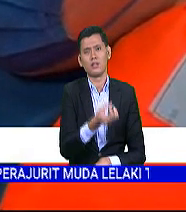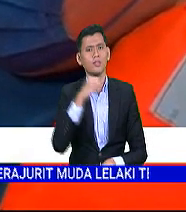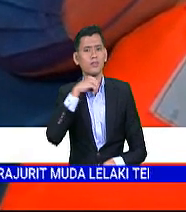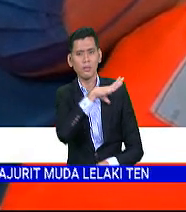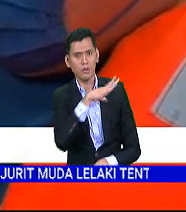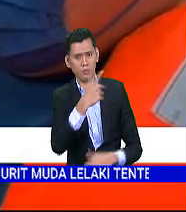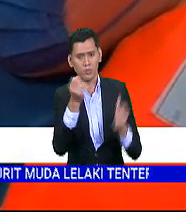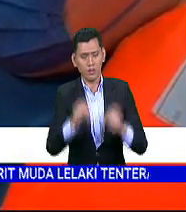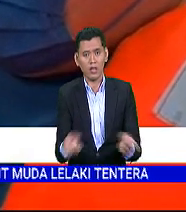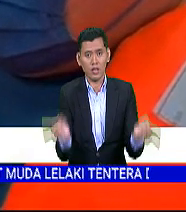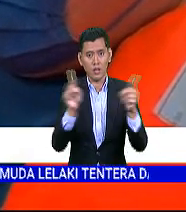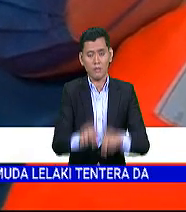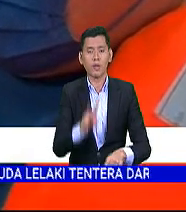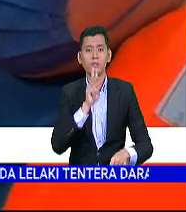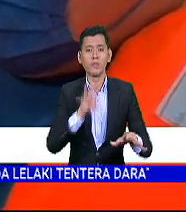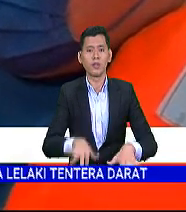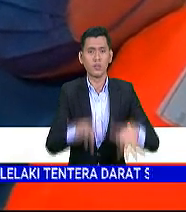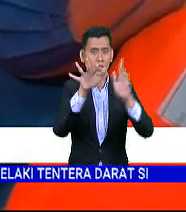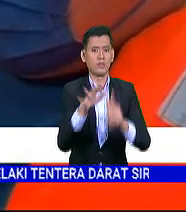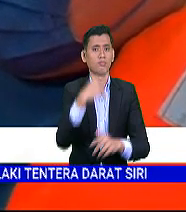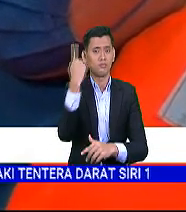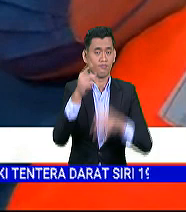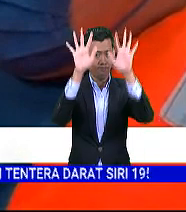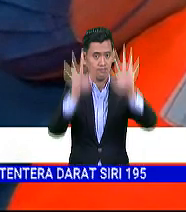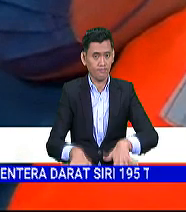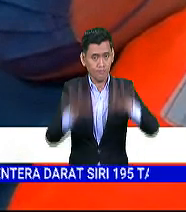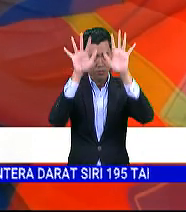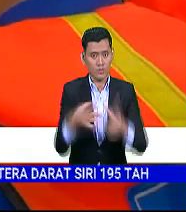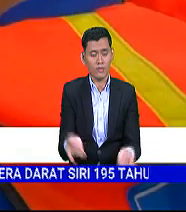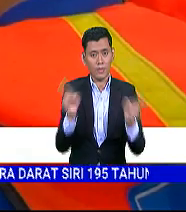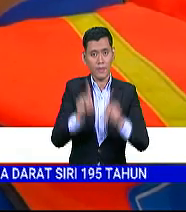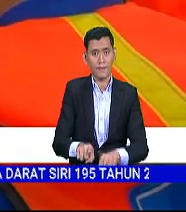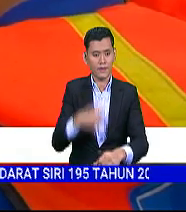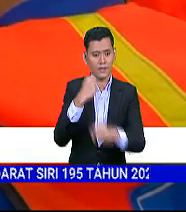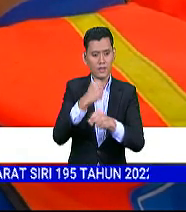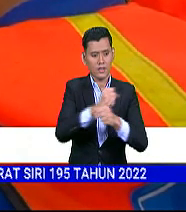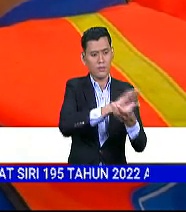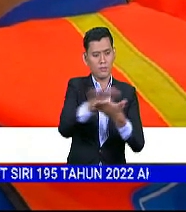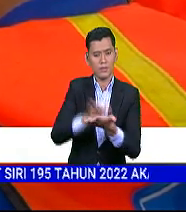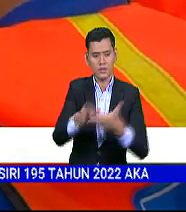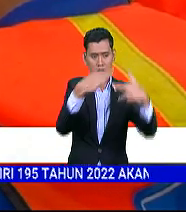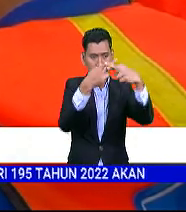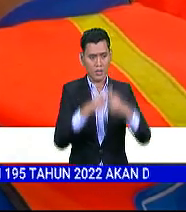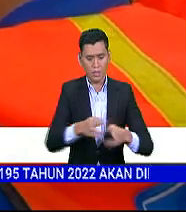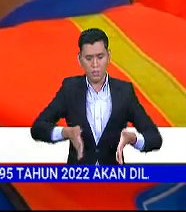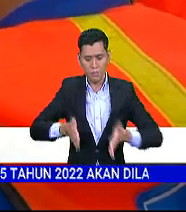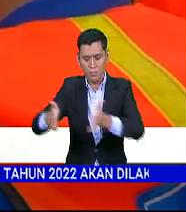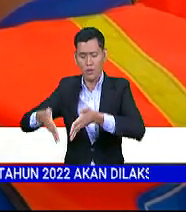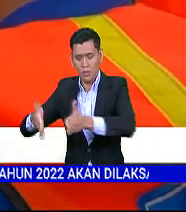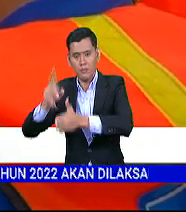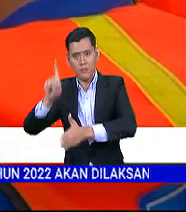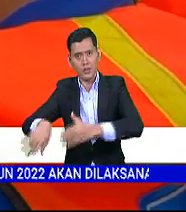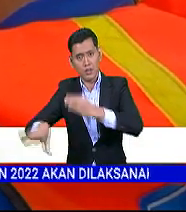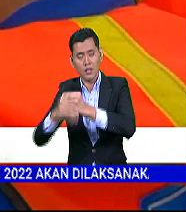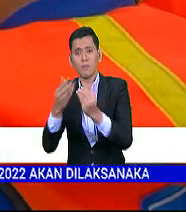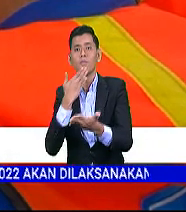kilat setiap kali hujan lebat turun. Kerja penyelenggaraan sistem perparitan sedia ada juga perlu ditambah baik selain